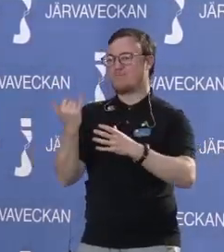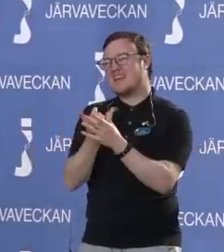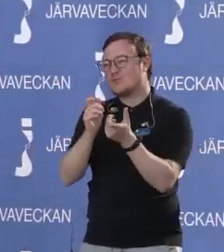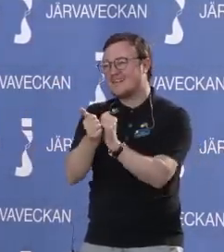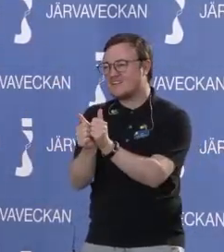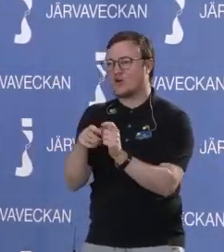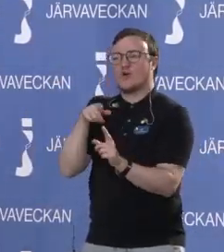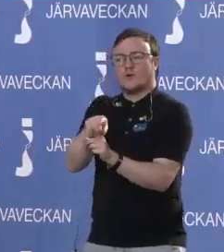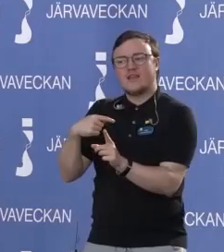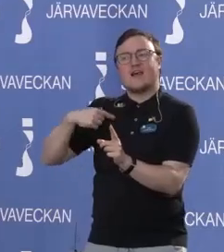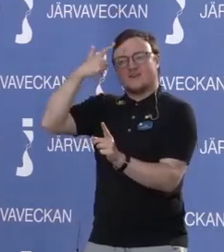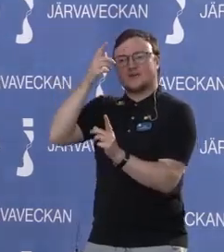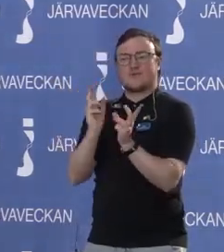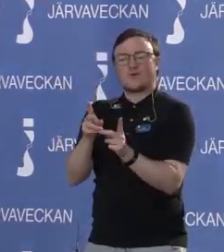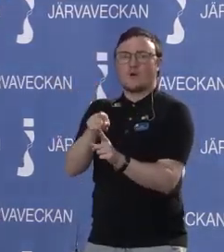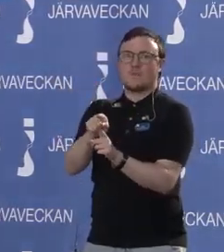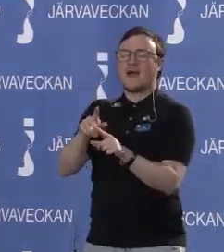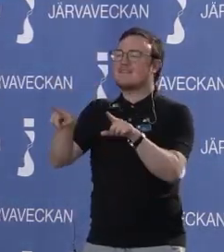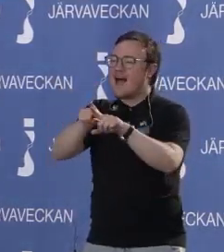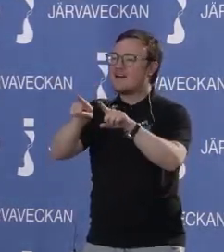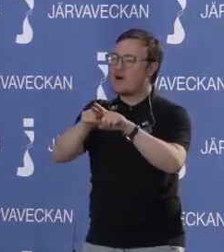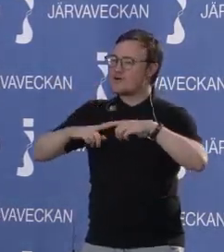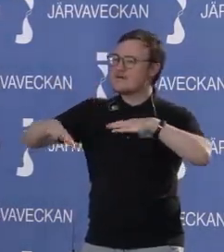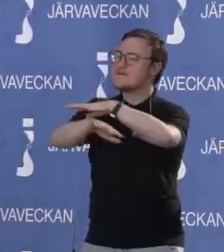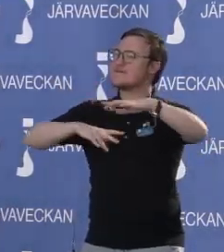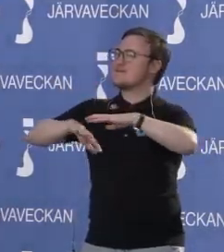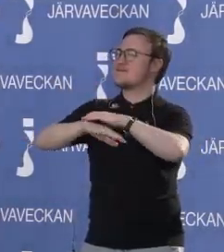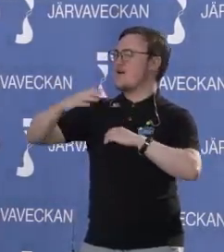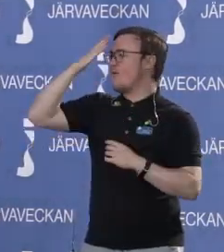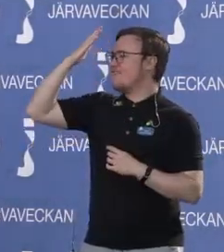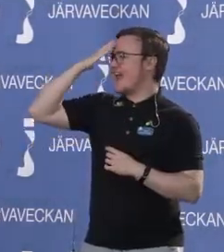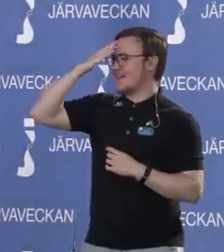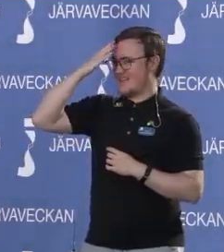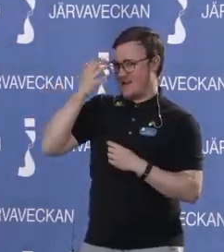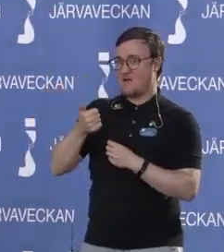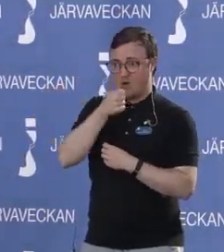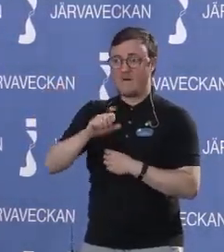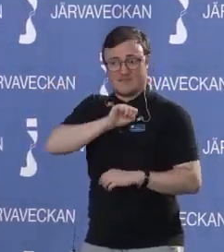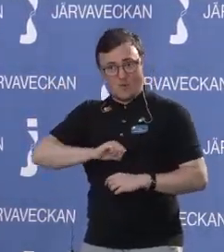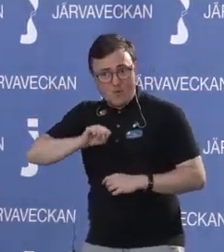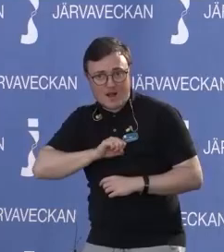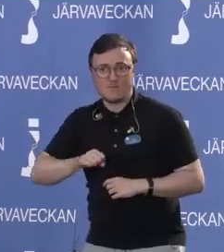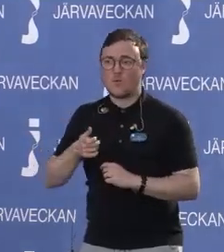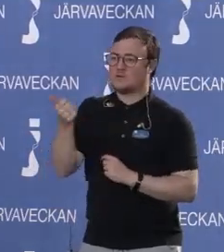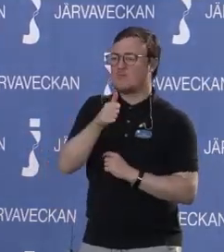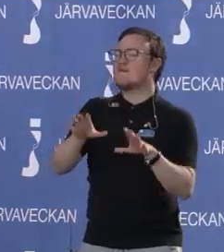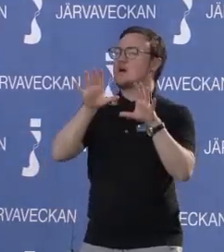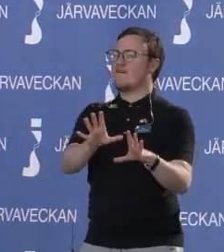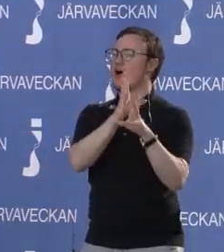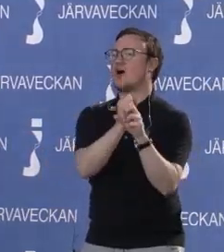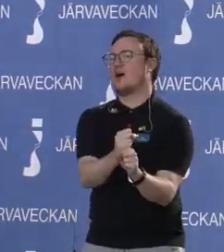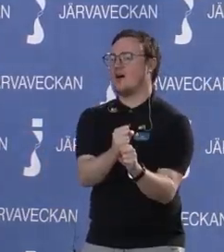är också att närvaron, att veta att man behöver tålamod, man behöver stanna, det är inte